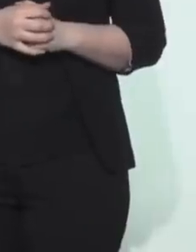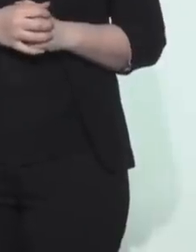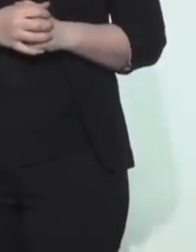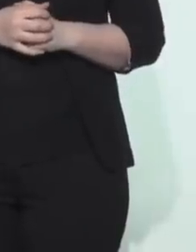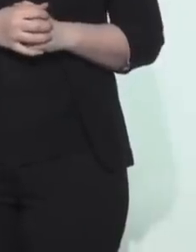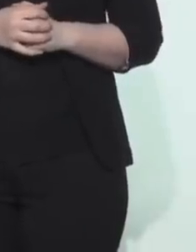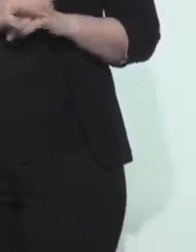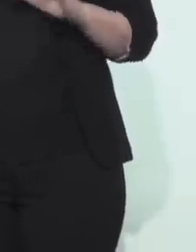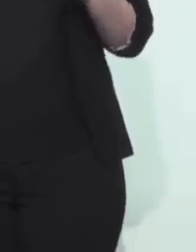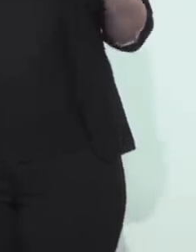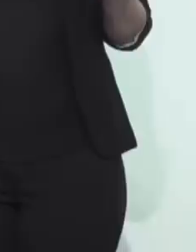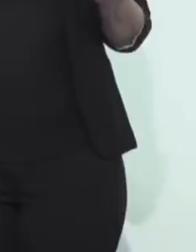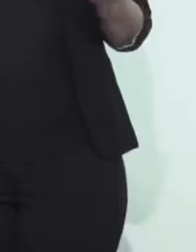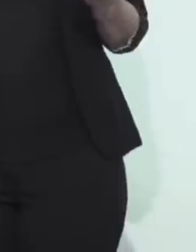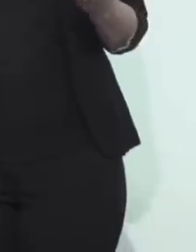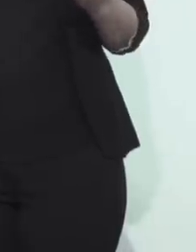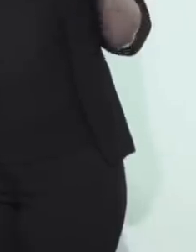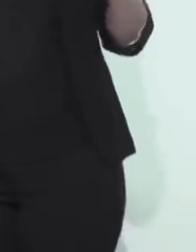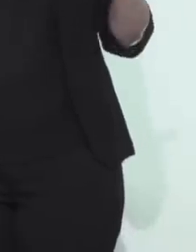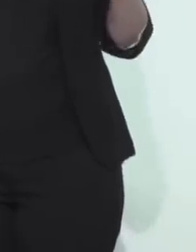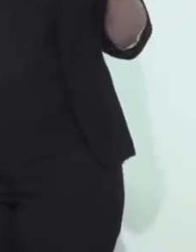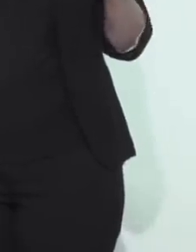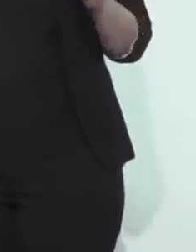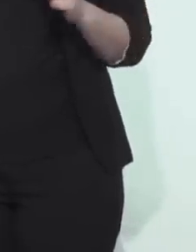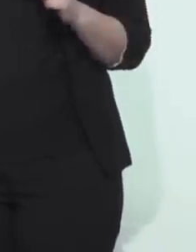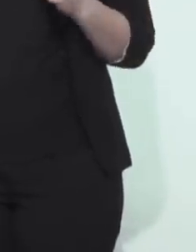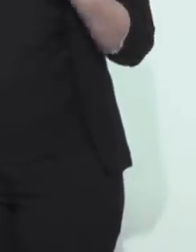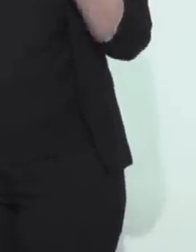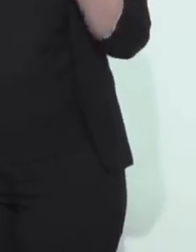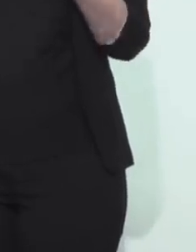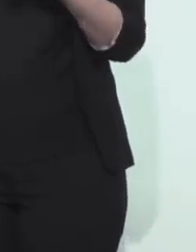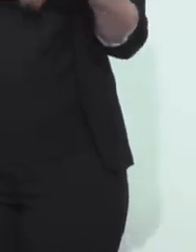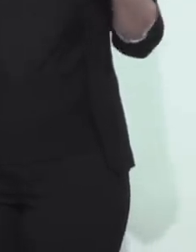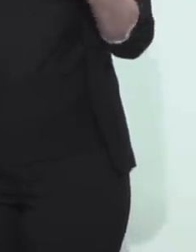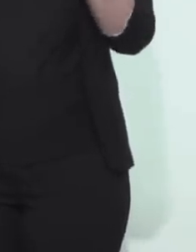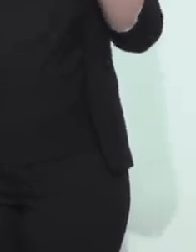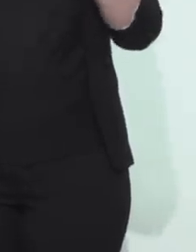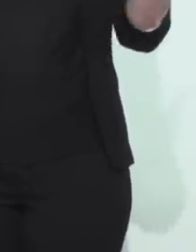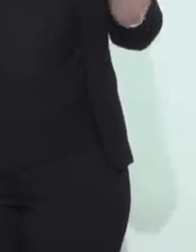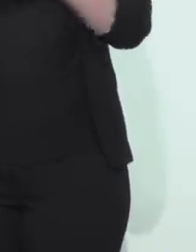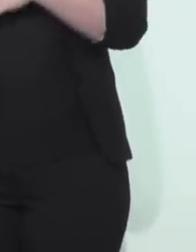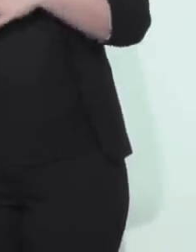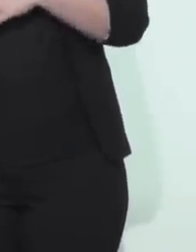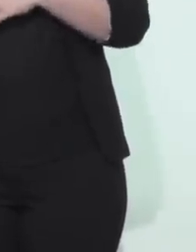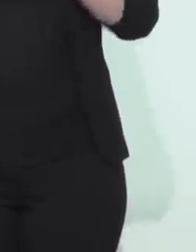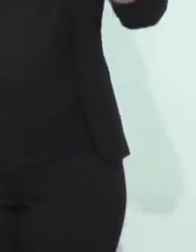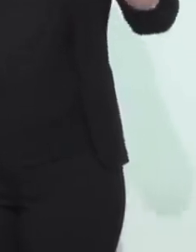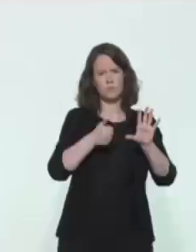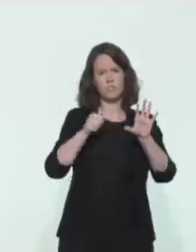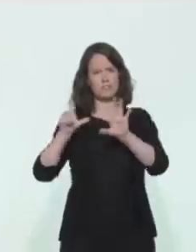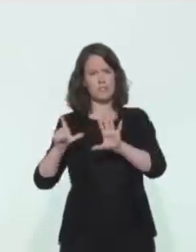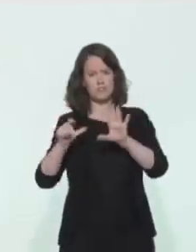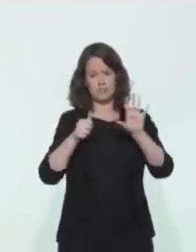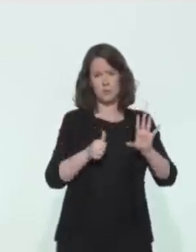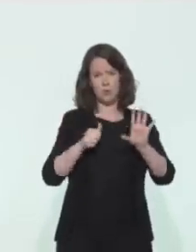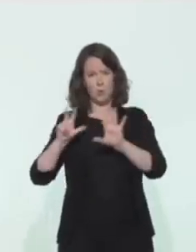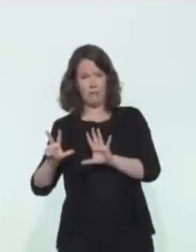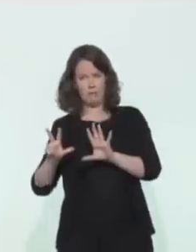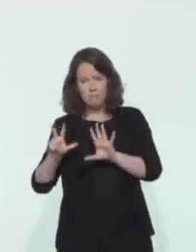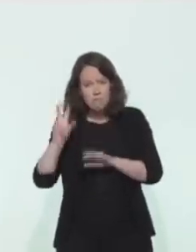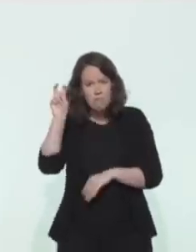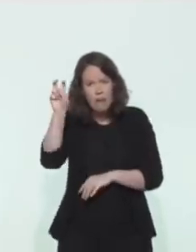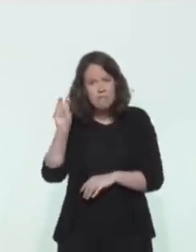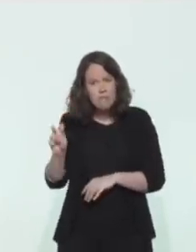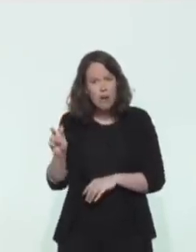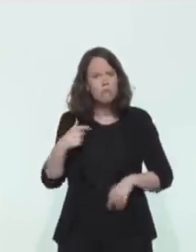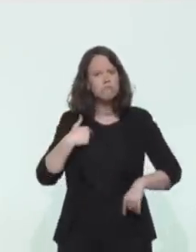pouvez être surpris notamment de voir que dans la région Grand Est, le Haut-Rhin et le Bas-Rhin apparaissent en vert. Parce que vous le savez, ces